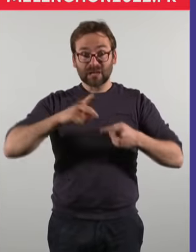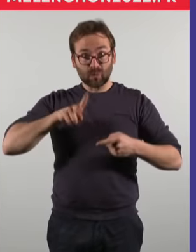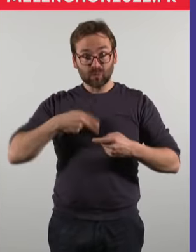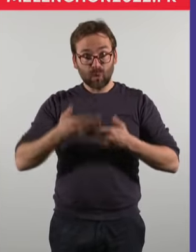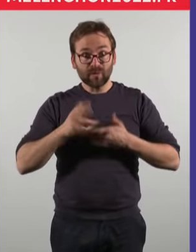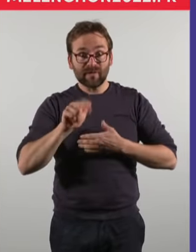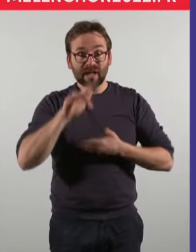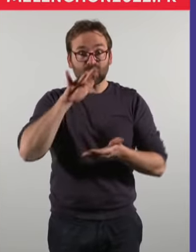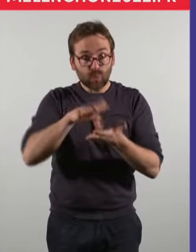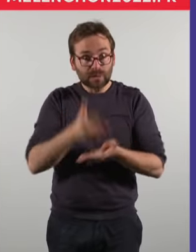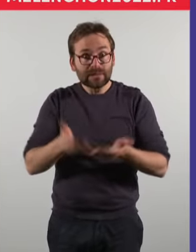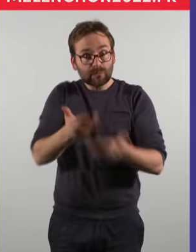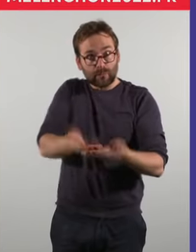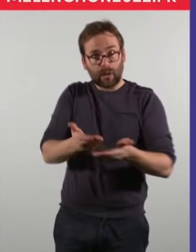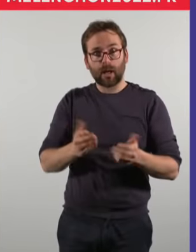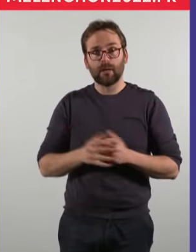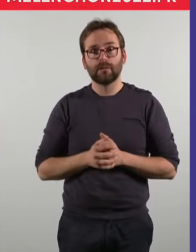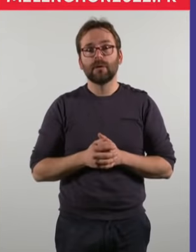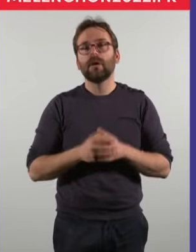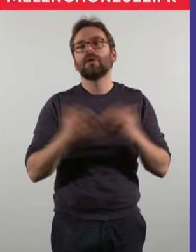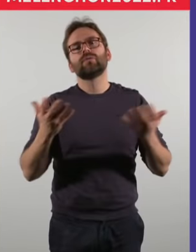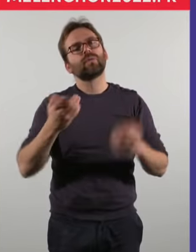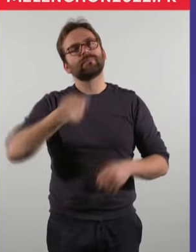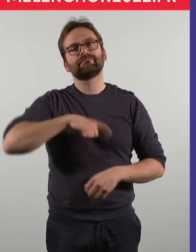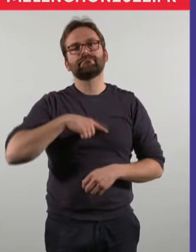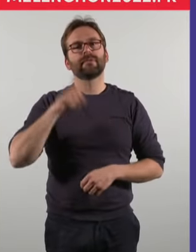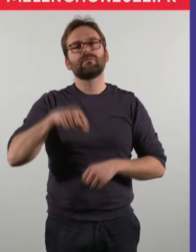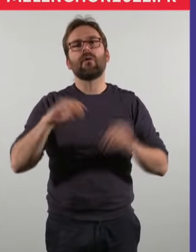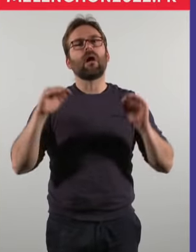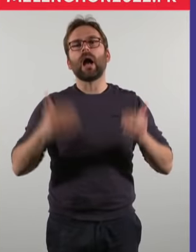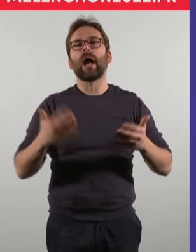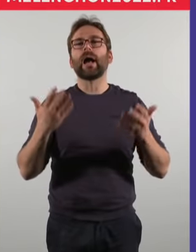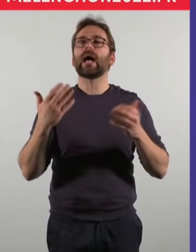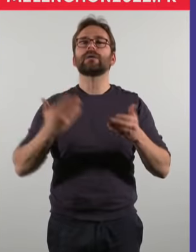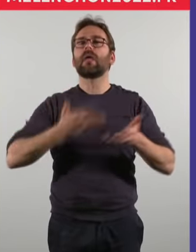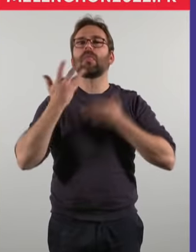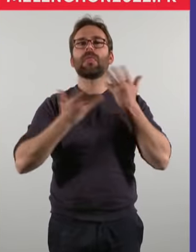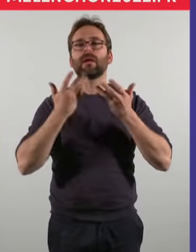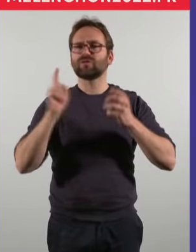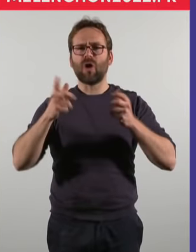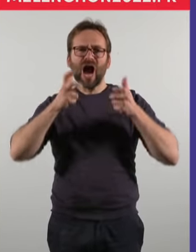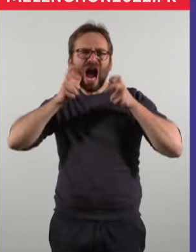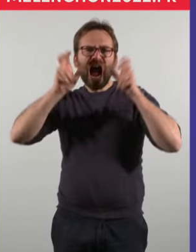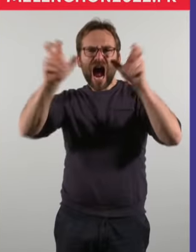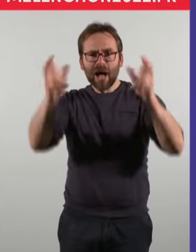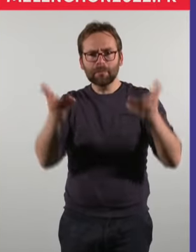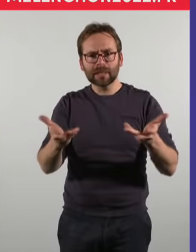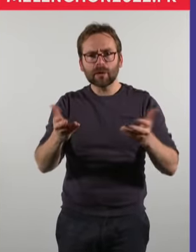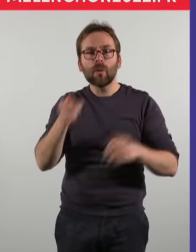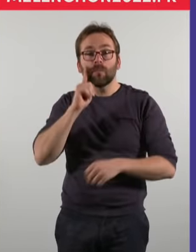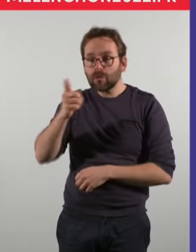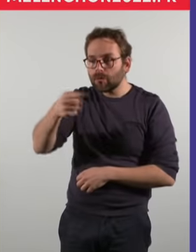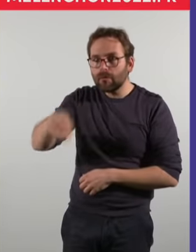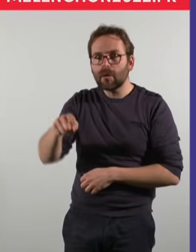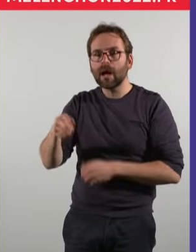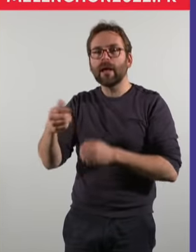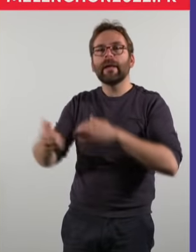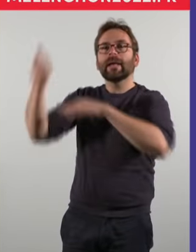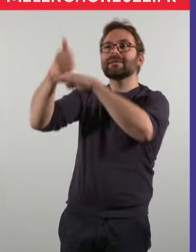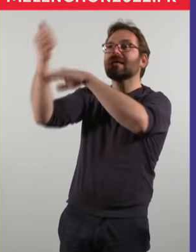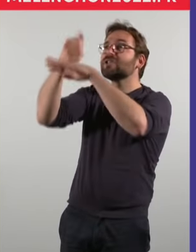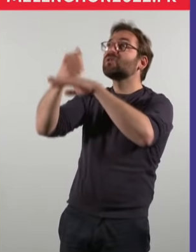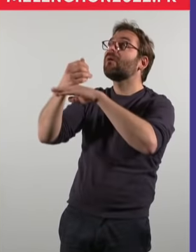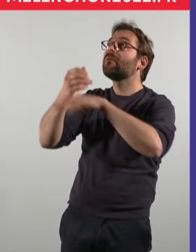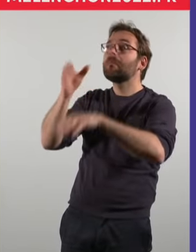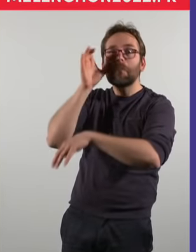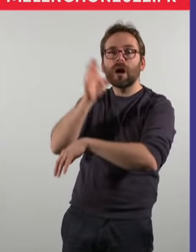génération, ici et maintenant. Nous devrions d'ailleurs cesser de parler, il faut hurler. Jusqu'à présent, les dirigeants ne nous ont pas